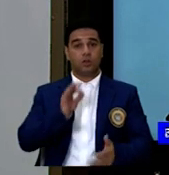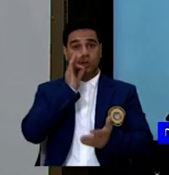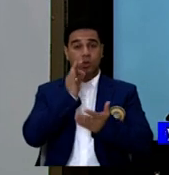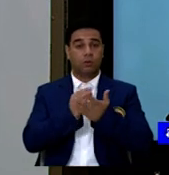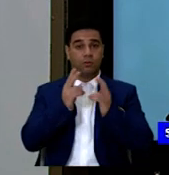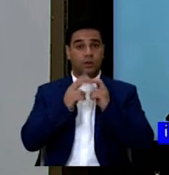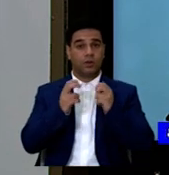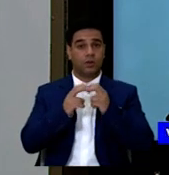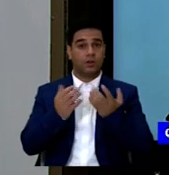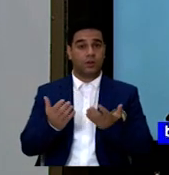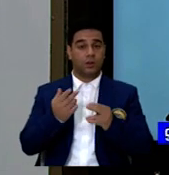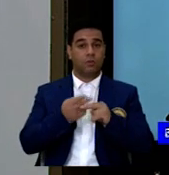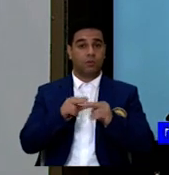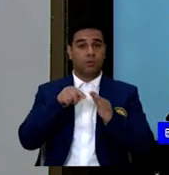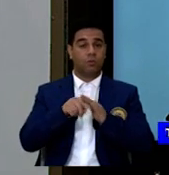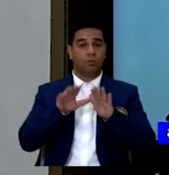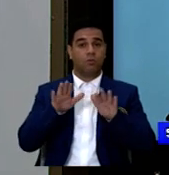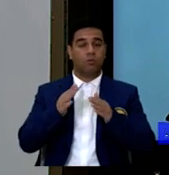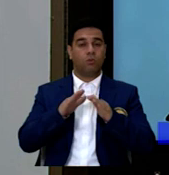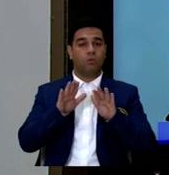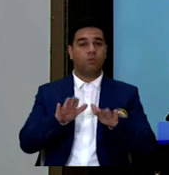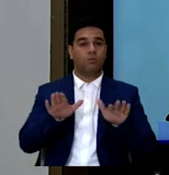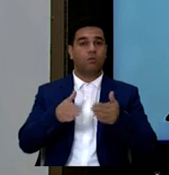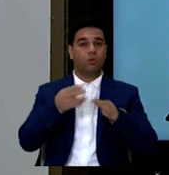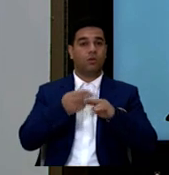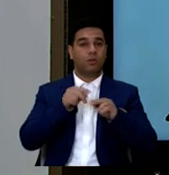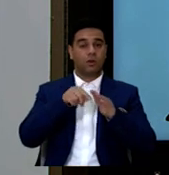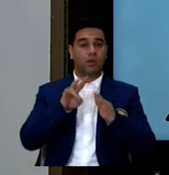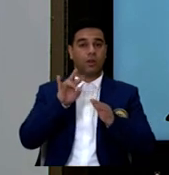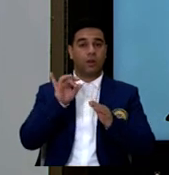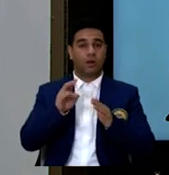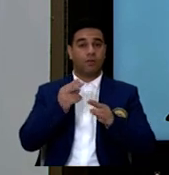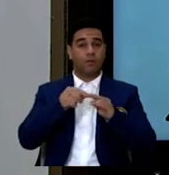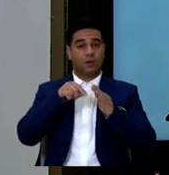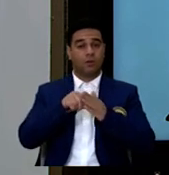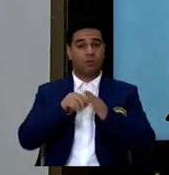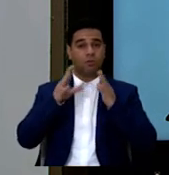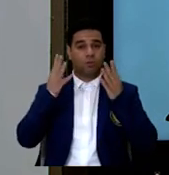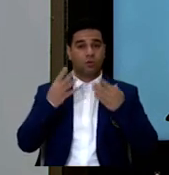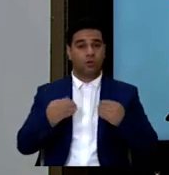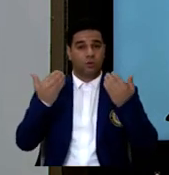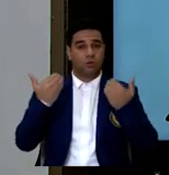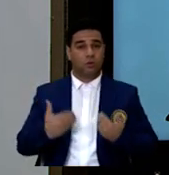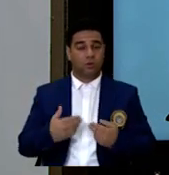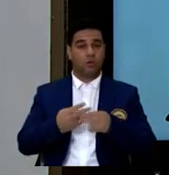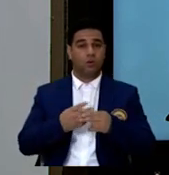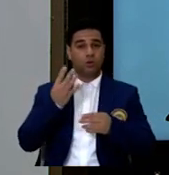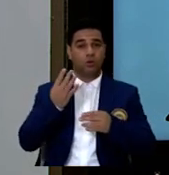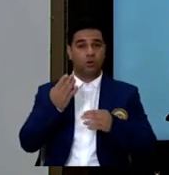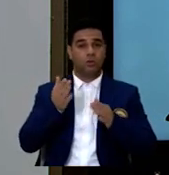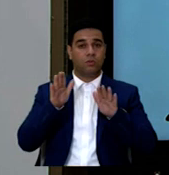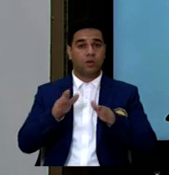Javobingizni tekshiring. Demak, bo'shliq ichlilarda nerv sistemasi butun tanani tor shaklida o'rab